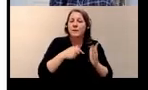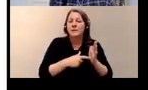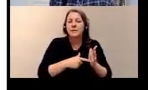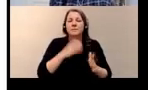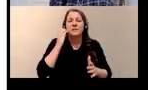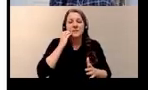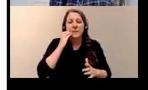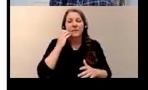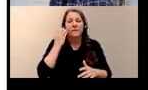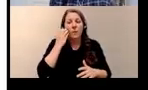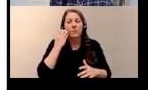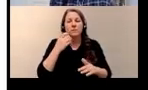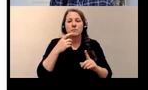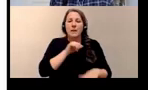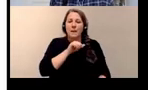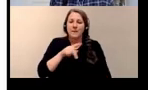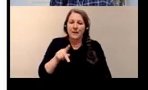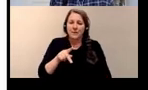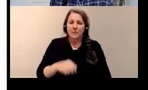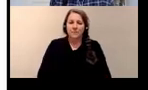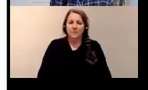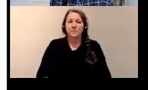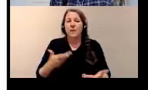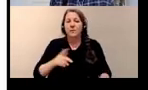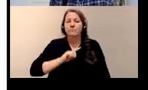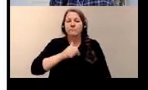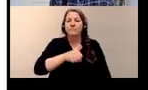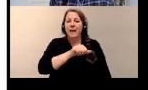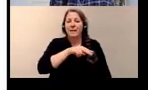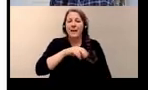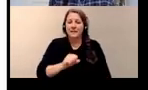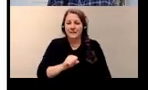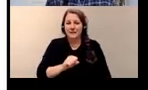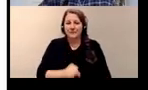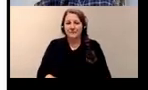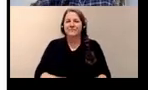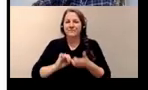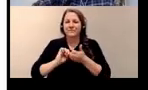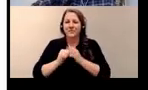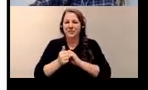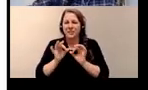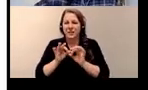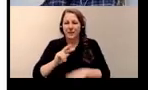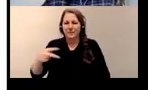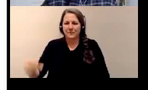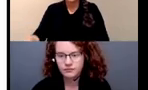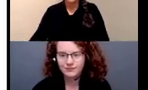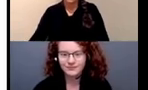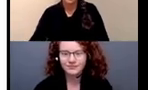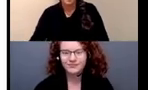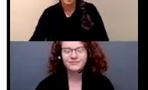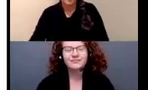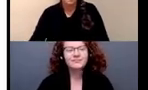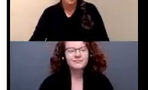applications. Donc, je vais passer la parole maintenant à Anaïs pour la partie plutôt méthodologique de comment on a procédé dans cette